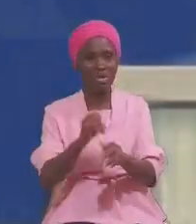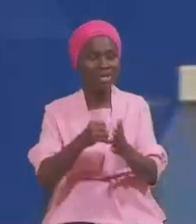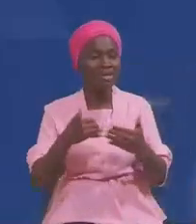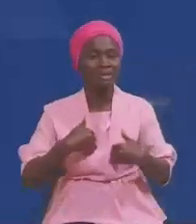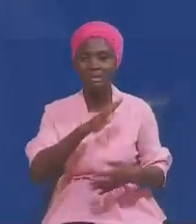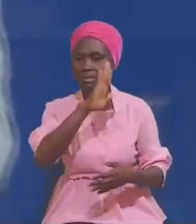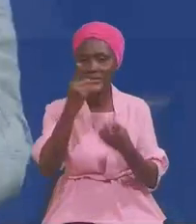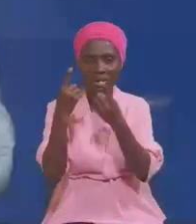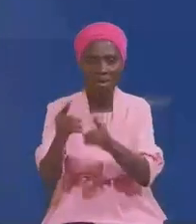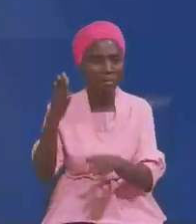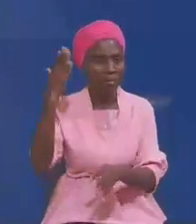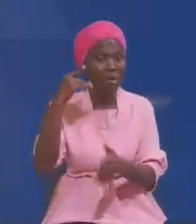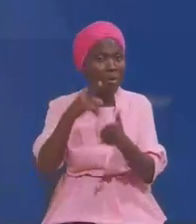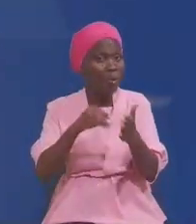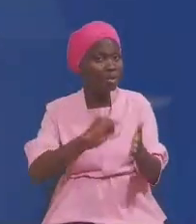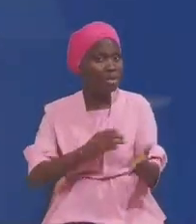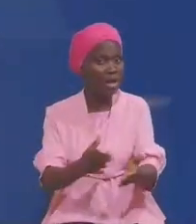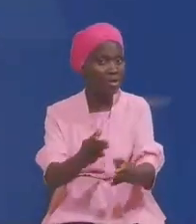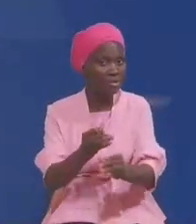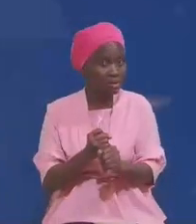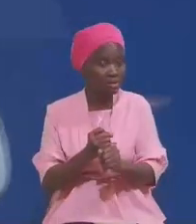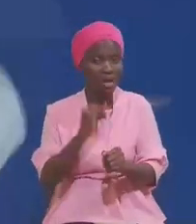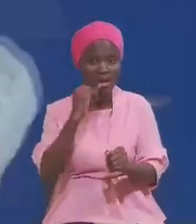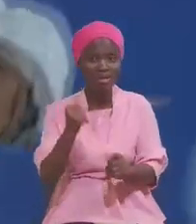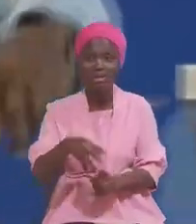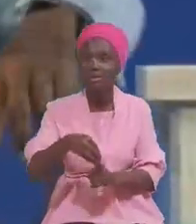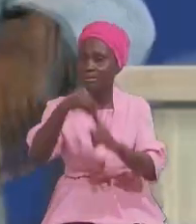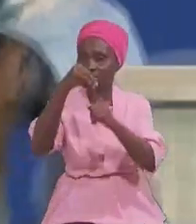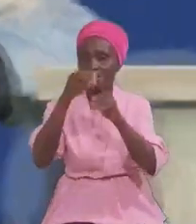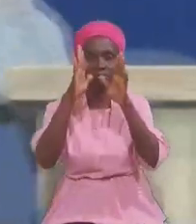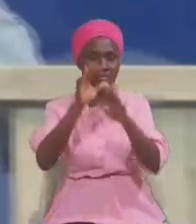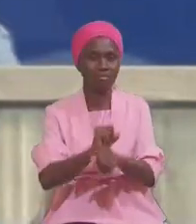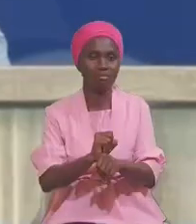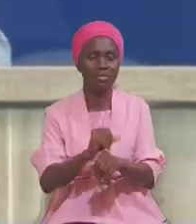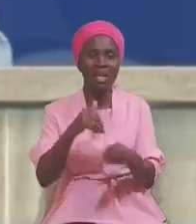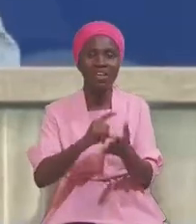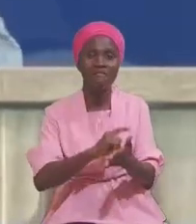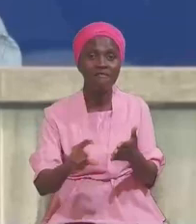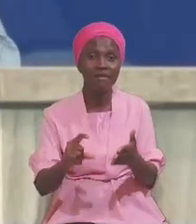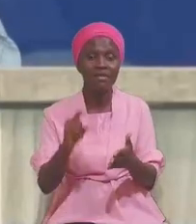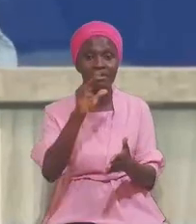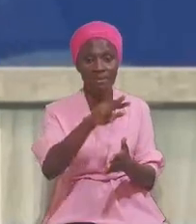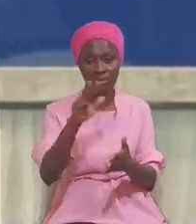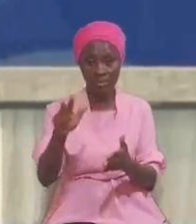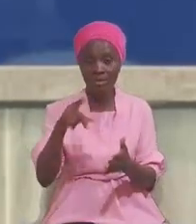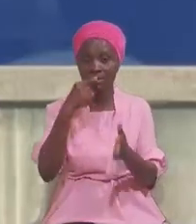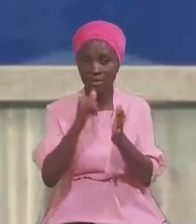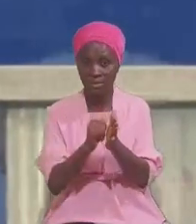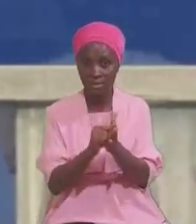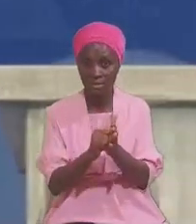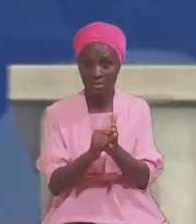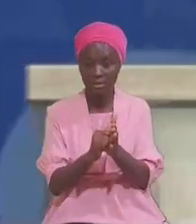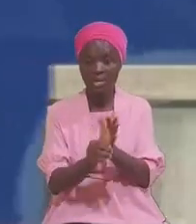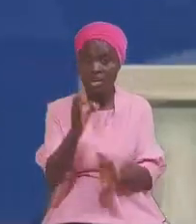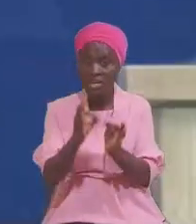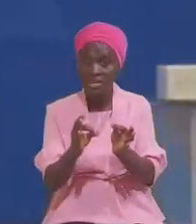reçu est un miracle spectaculaire. Le verset 33 dit, si cet